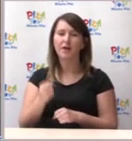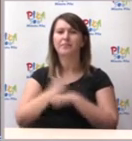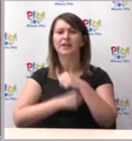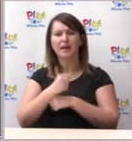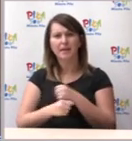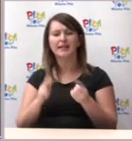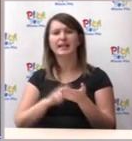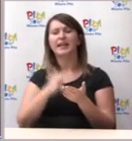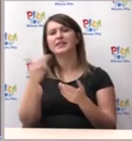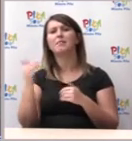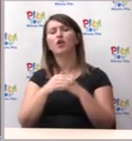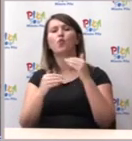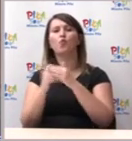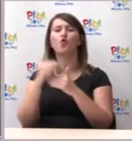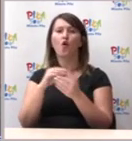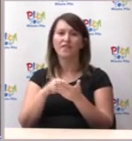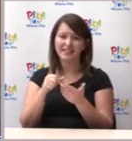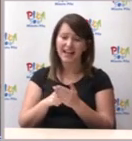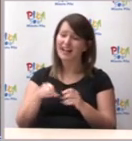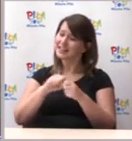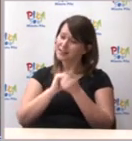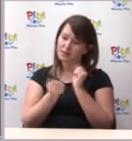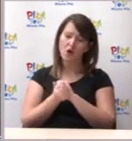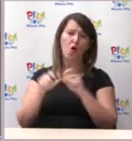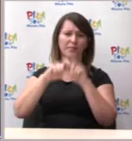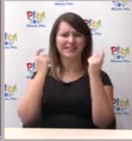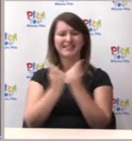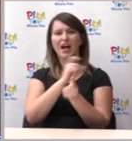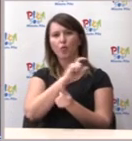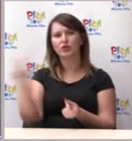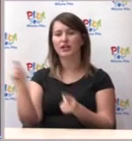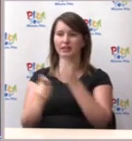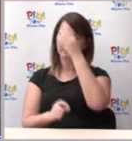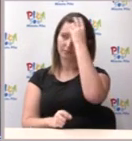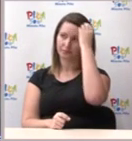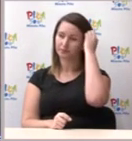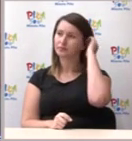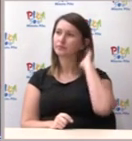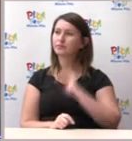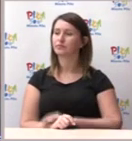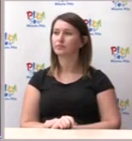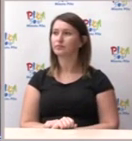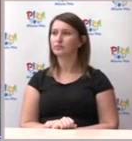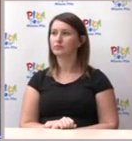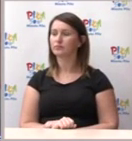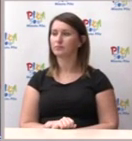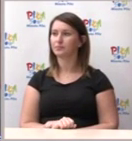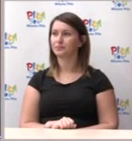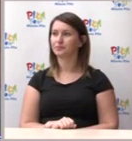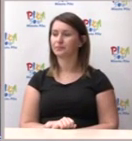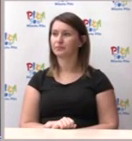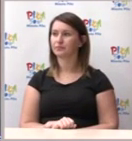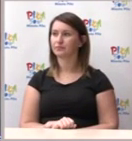rozmowy cały czas trwają. Pomimo tego, że budżet jakby powiatu nie przewidział w 2015 roku